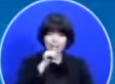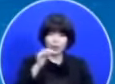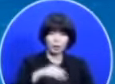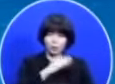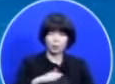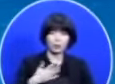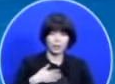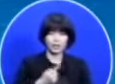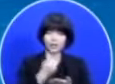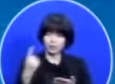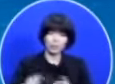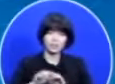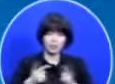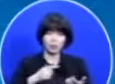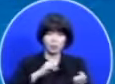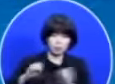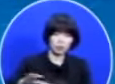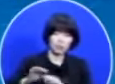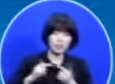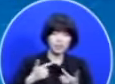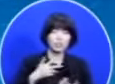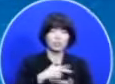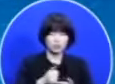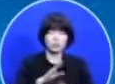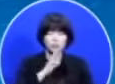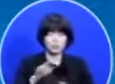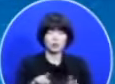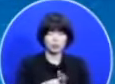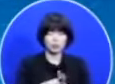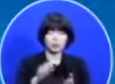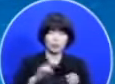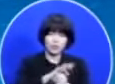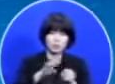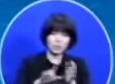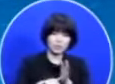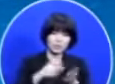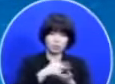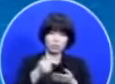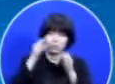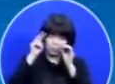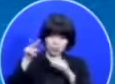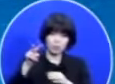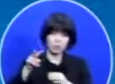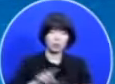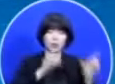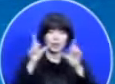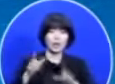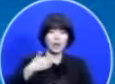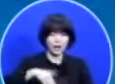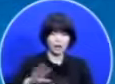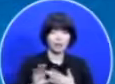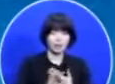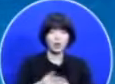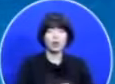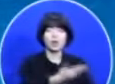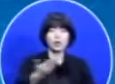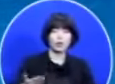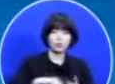않고 버리지 않으신 주님을 진짜 믿고 24시간 예수님을 바라보고 여러분이 사랑 하시게 된다면 여러분